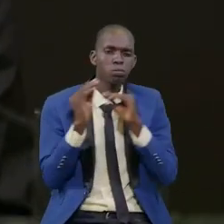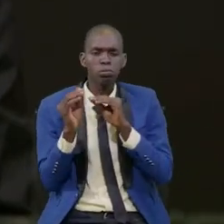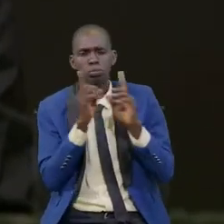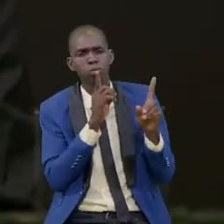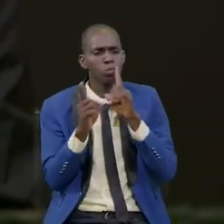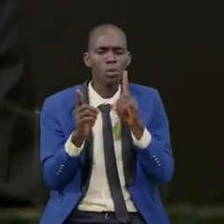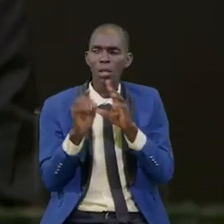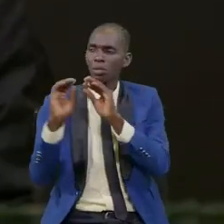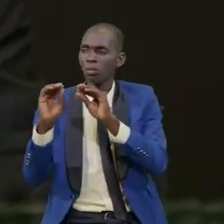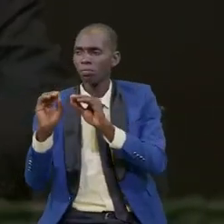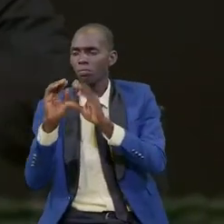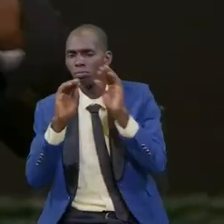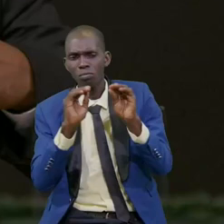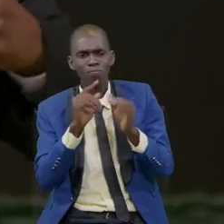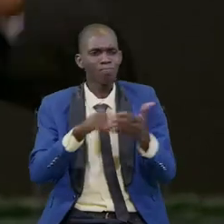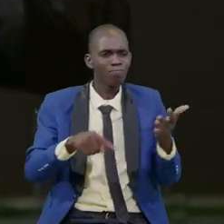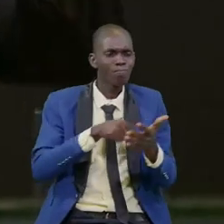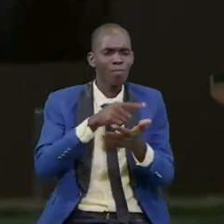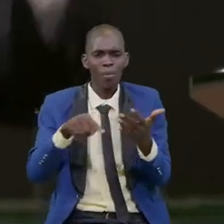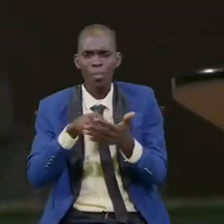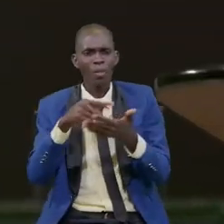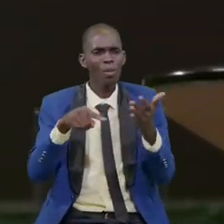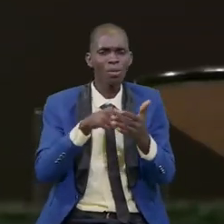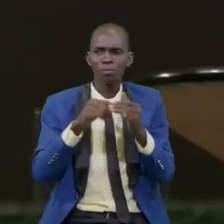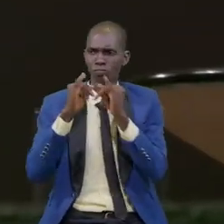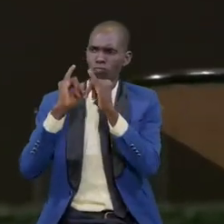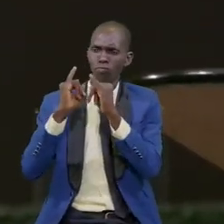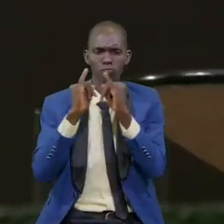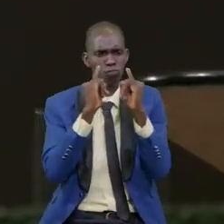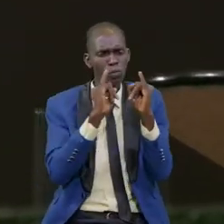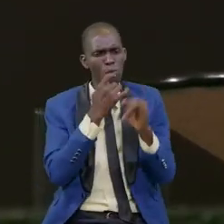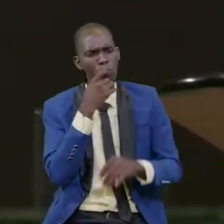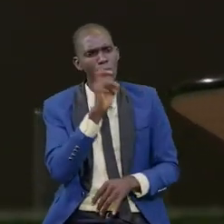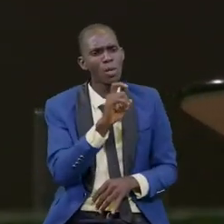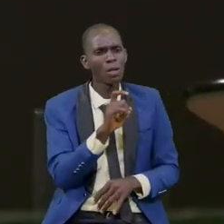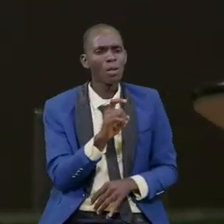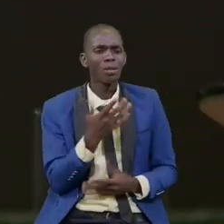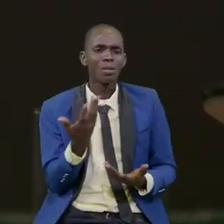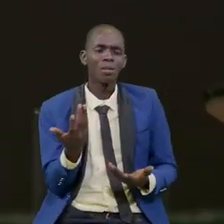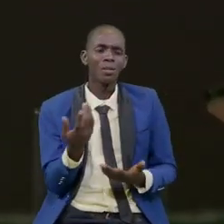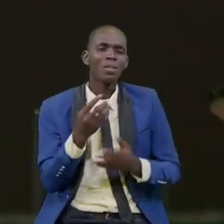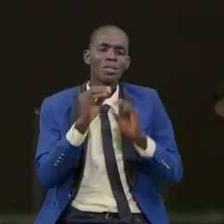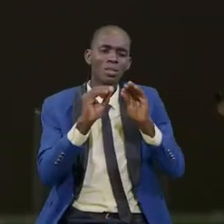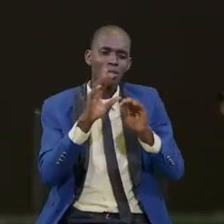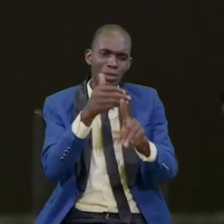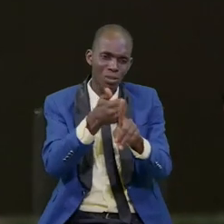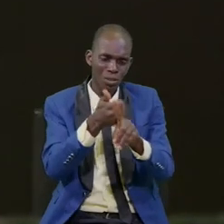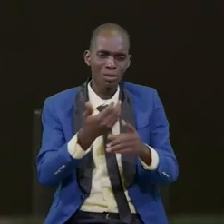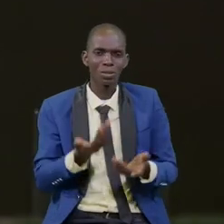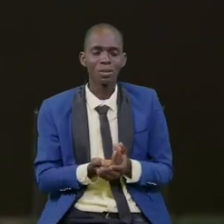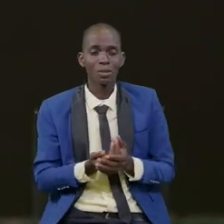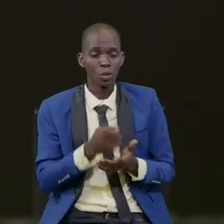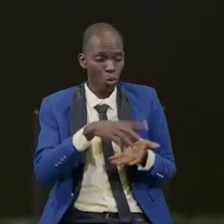parler, enseigner, instruire les gens. Mais il faut t'enseigner toi aussi, non? Il faut appliquer